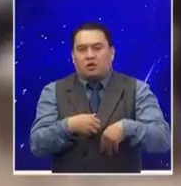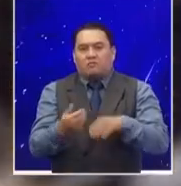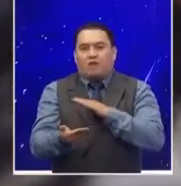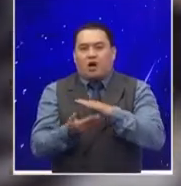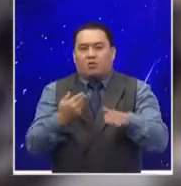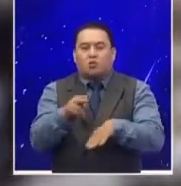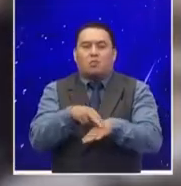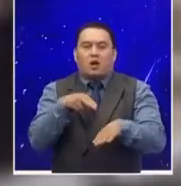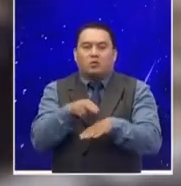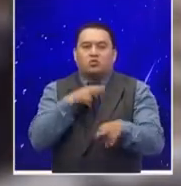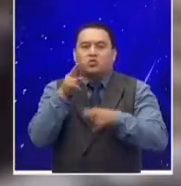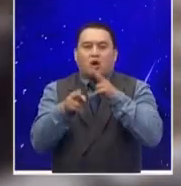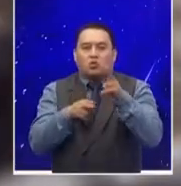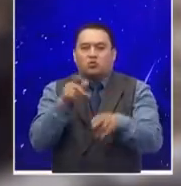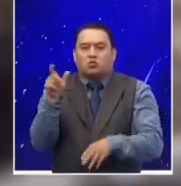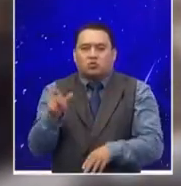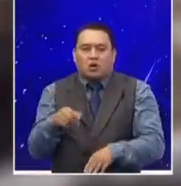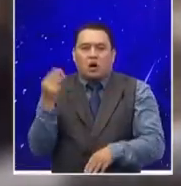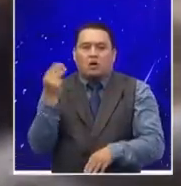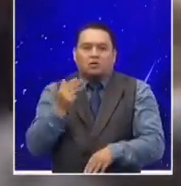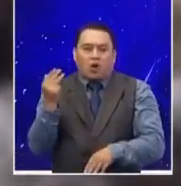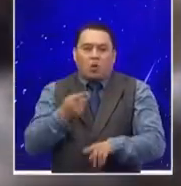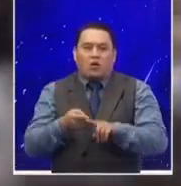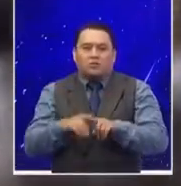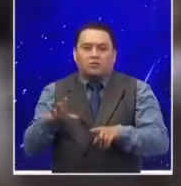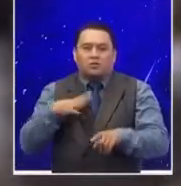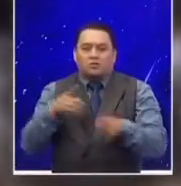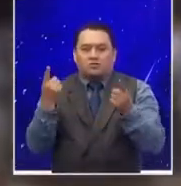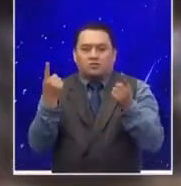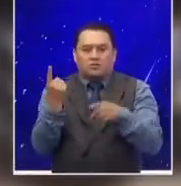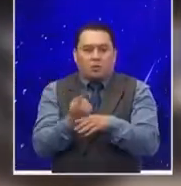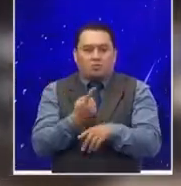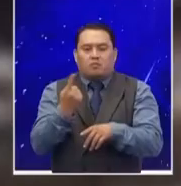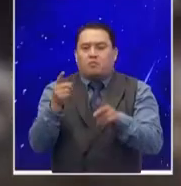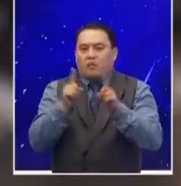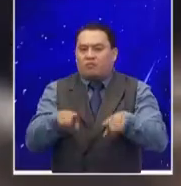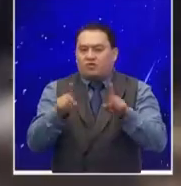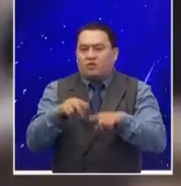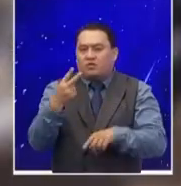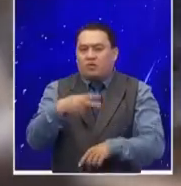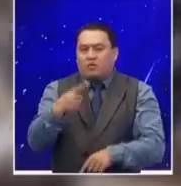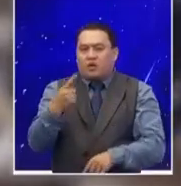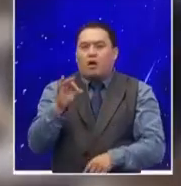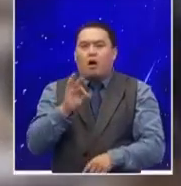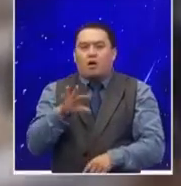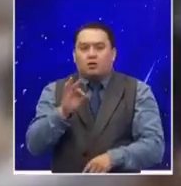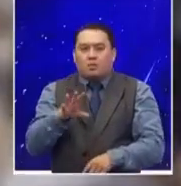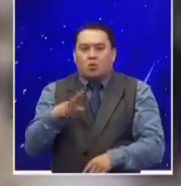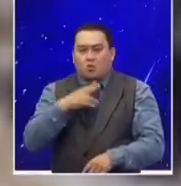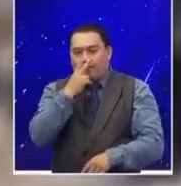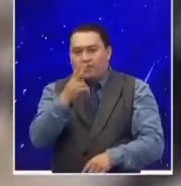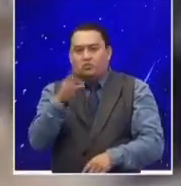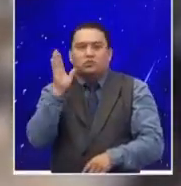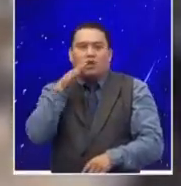вызвала участкового, жалуется жительница города. В Актау это не первый такой случай. Ранее 21 октября житель города